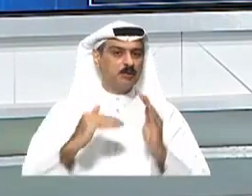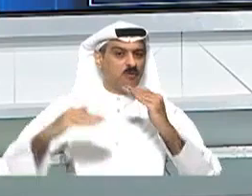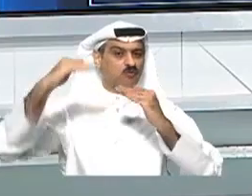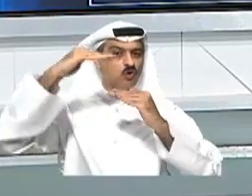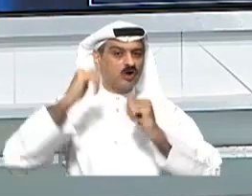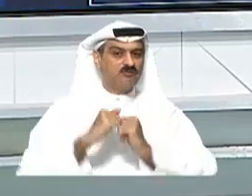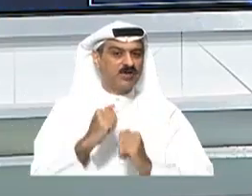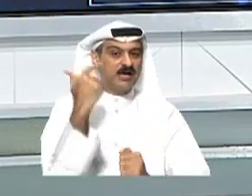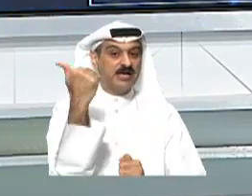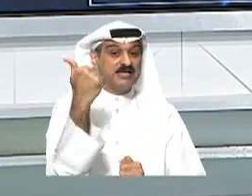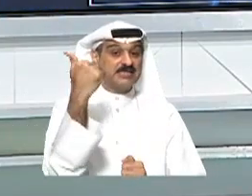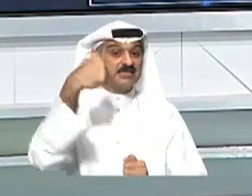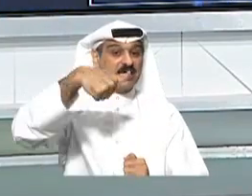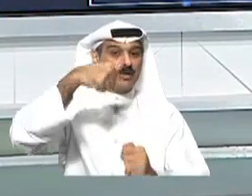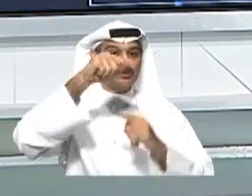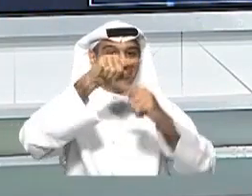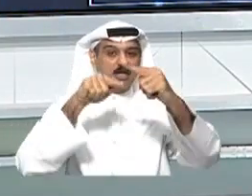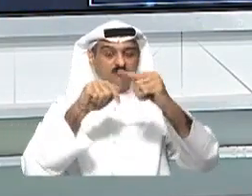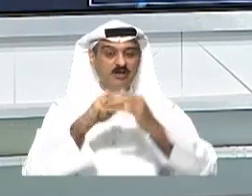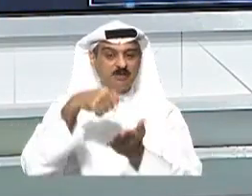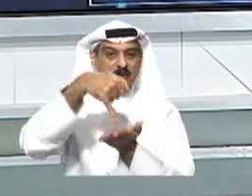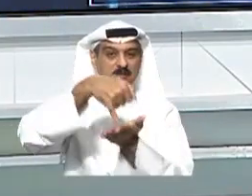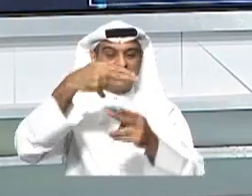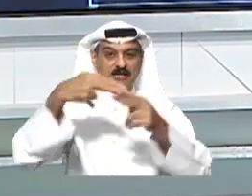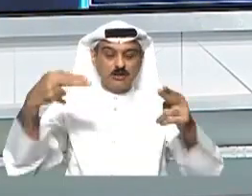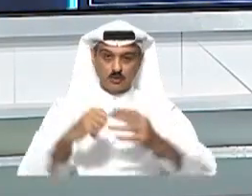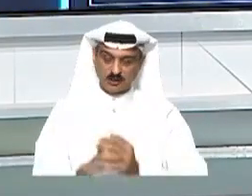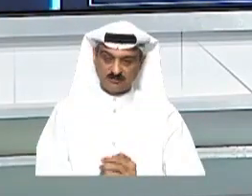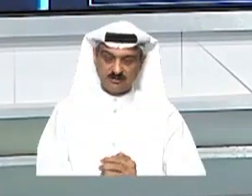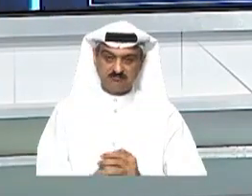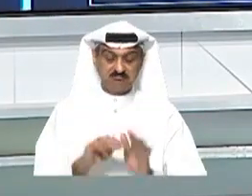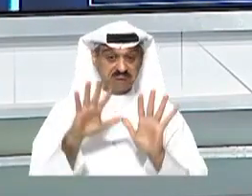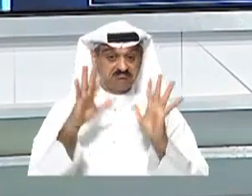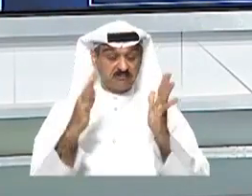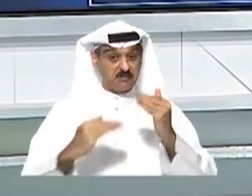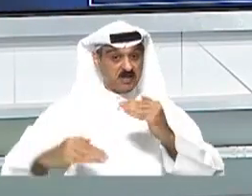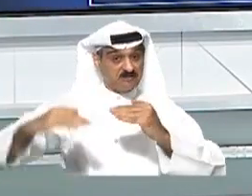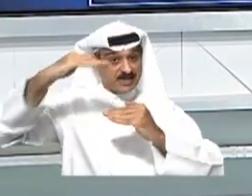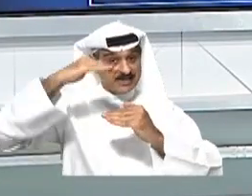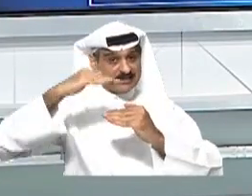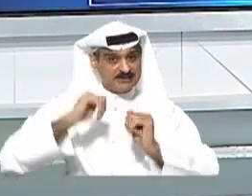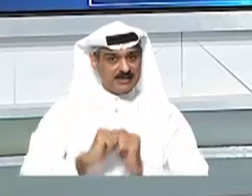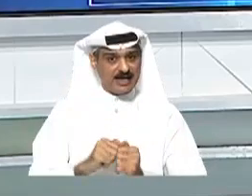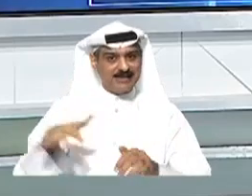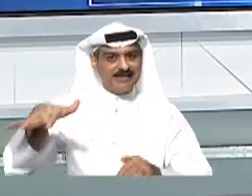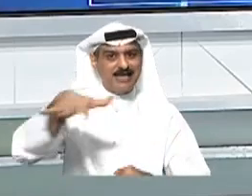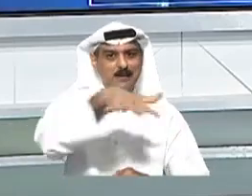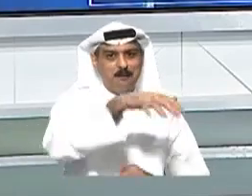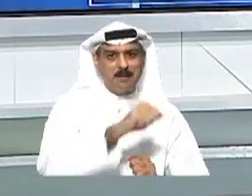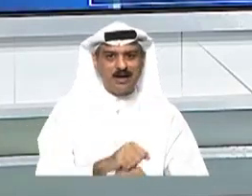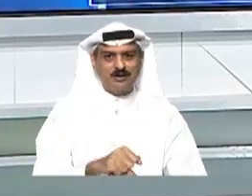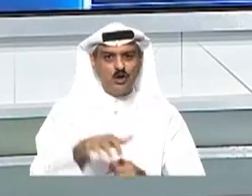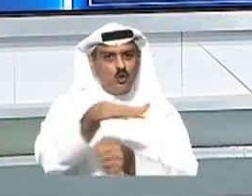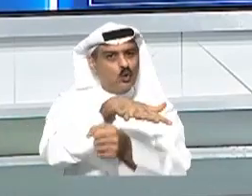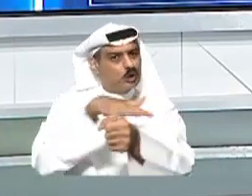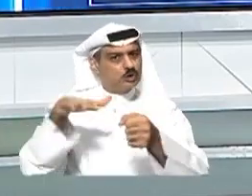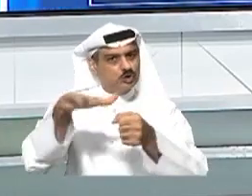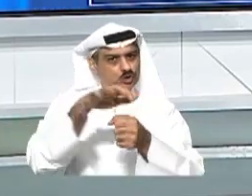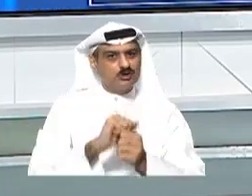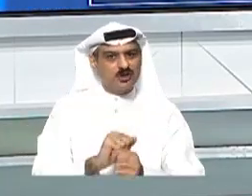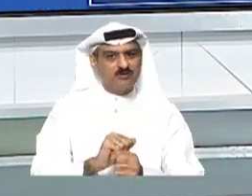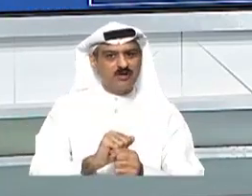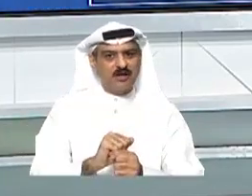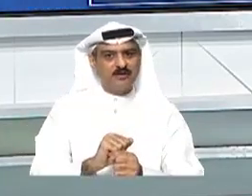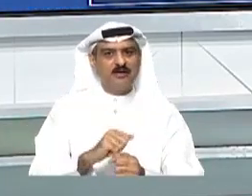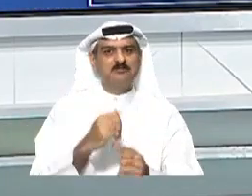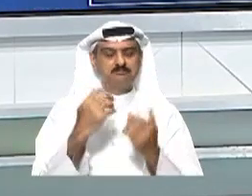إلى 66% في مدينة الكويت، لكن تزيد عن هذه المعدلات على المناطق الساحلية وداخل البحر، لذلك أيضا يعانون